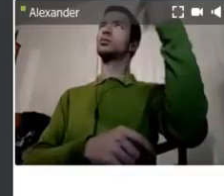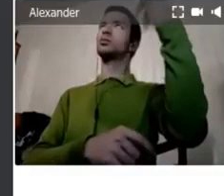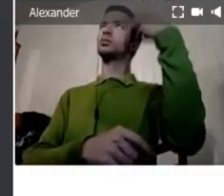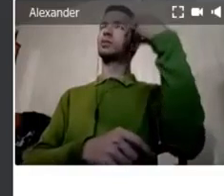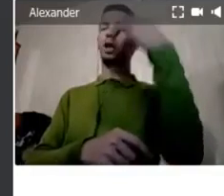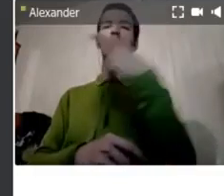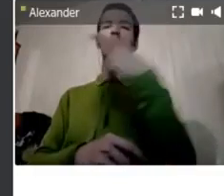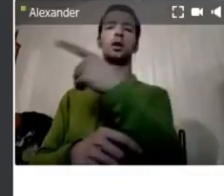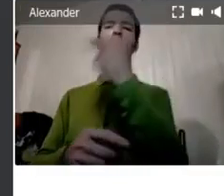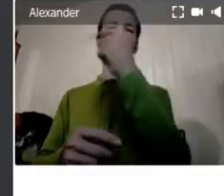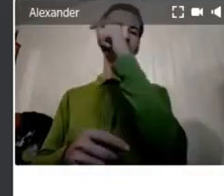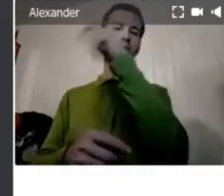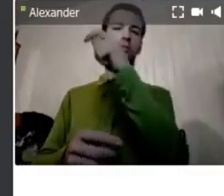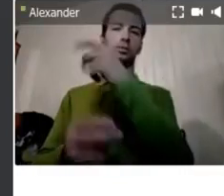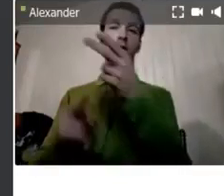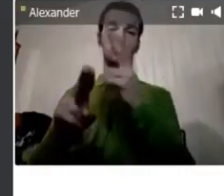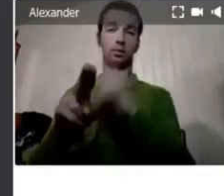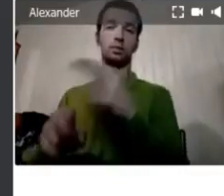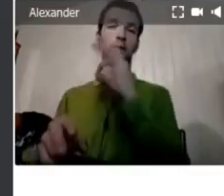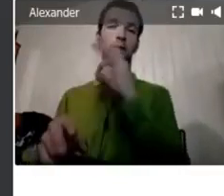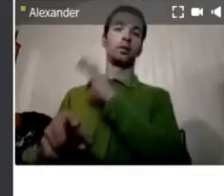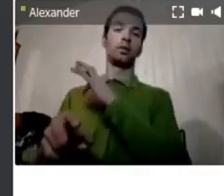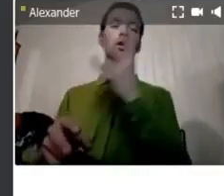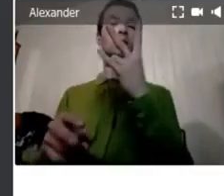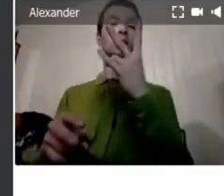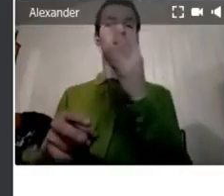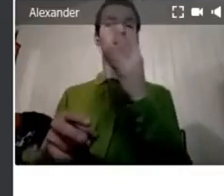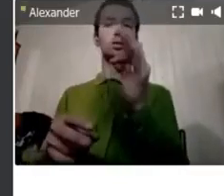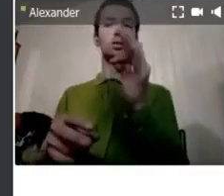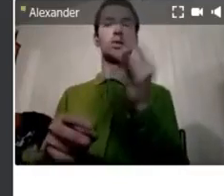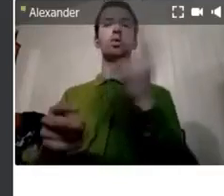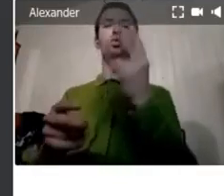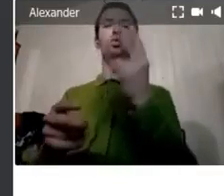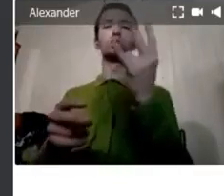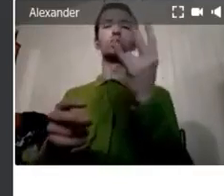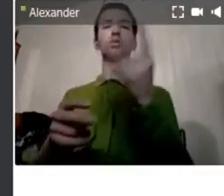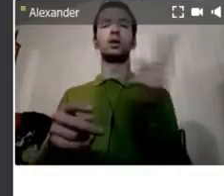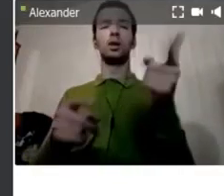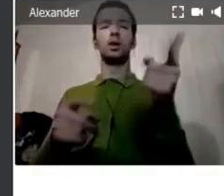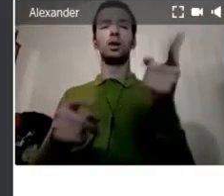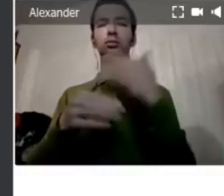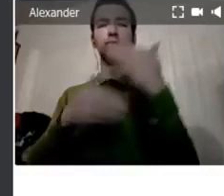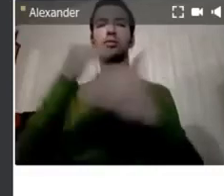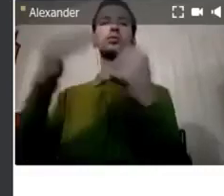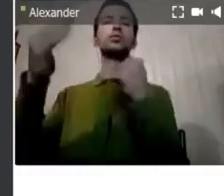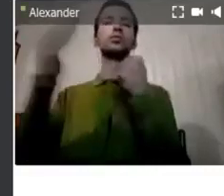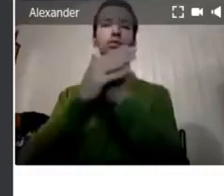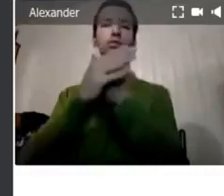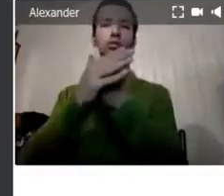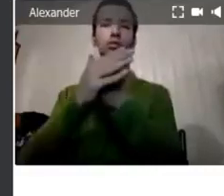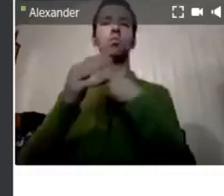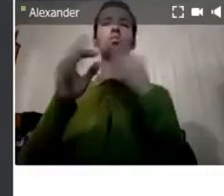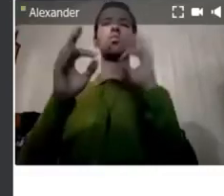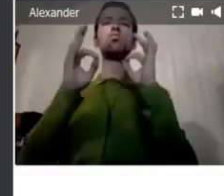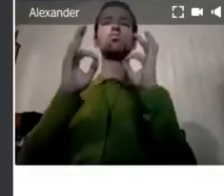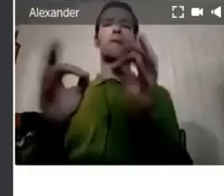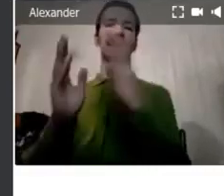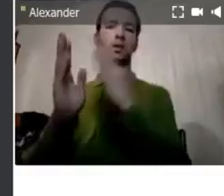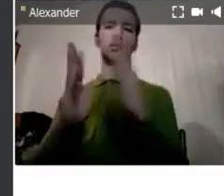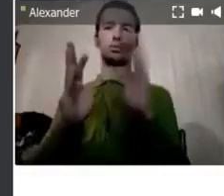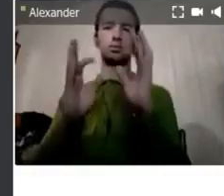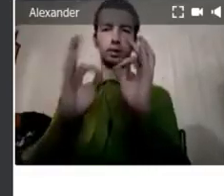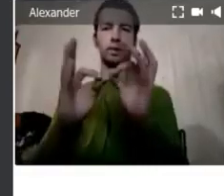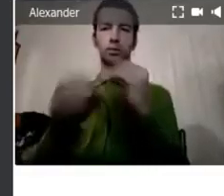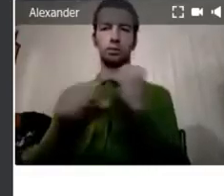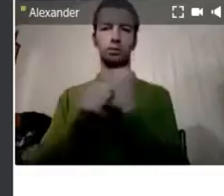если вам это удалось, все, то есть бизнес дальше работает автоматически. Итак, Марк уже